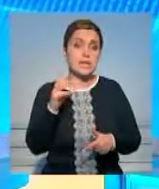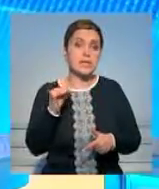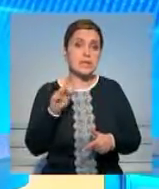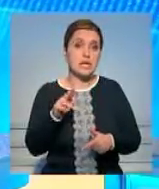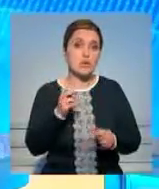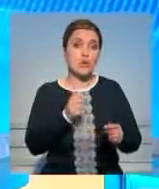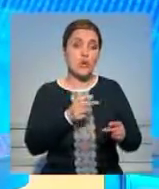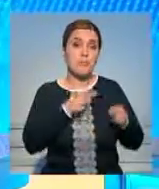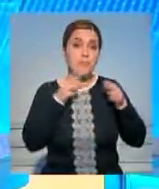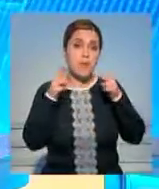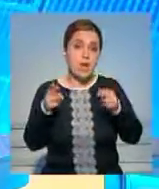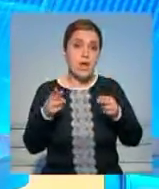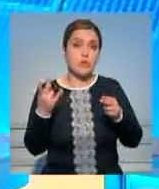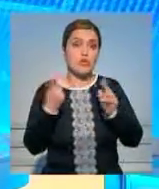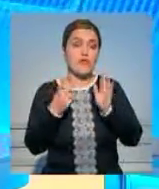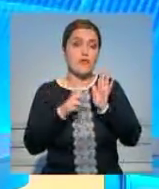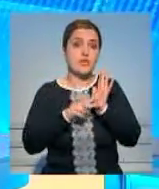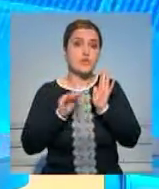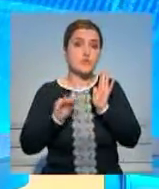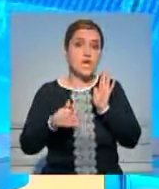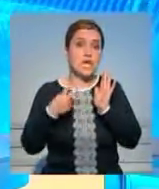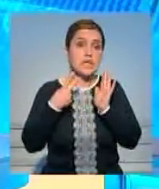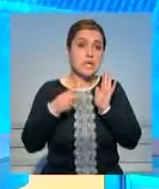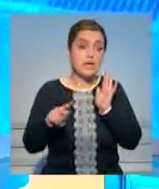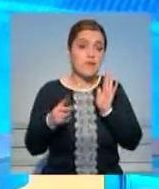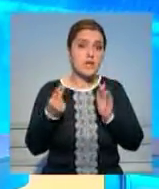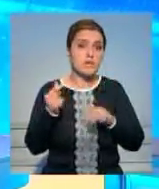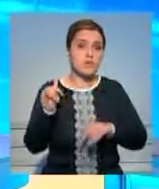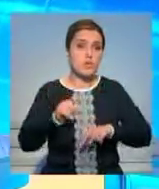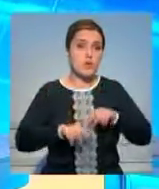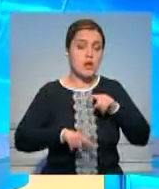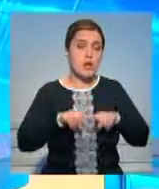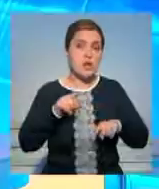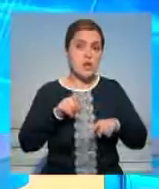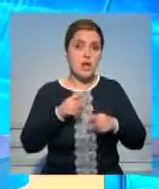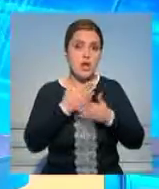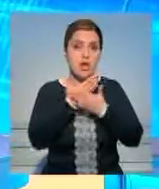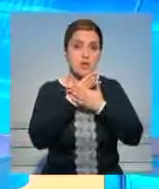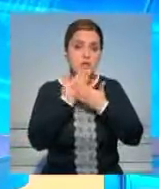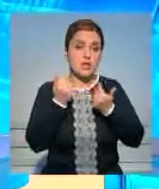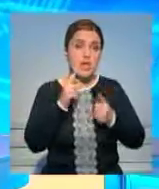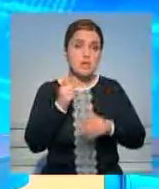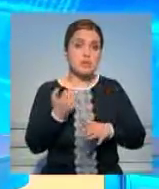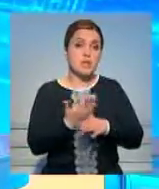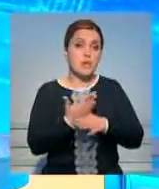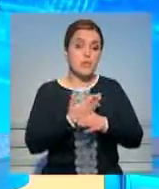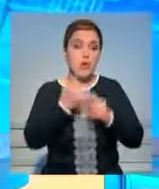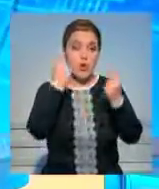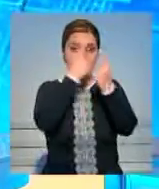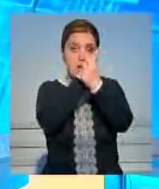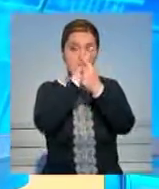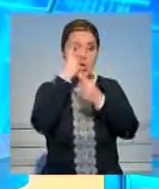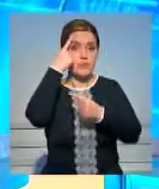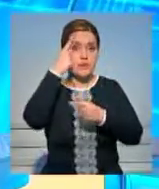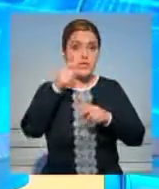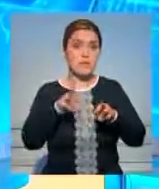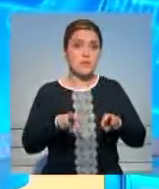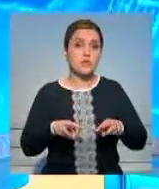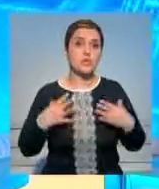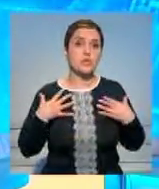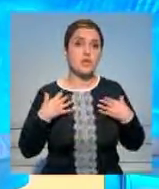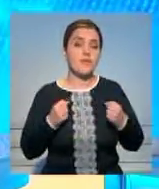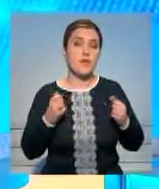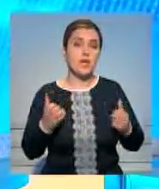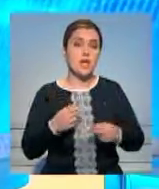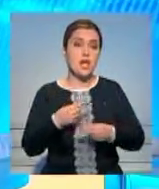поездку требуется почти 28 тысяч евро. Таких средств у родных Шахназара нет. За помощью семья обратилась к